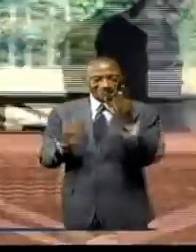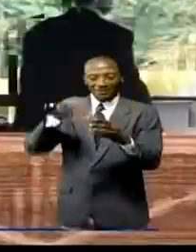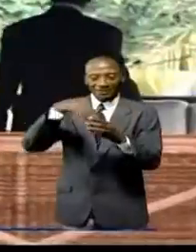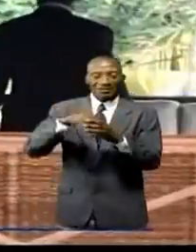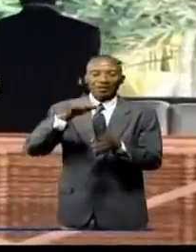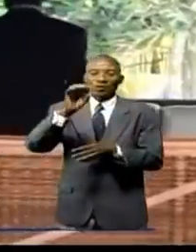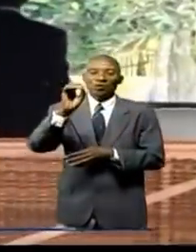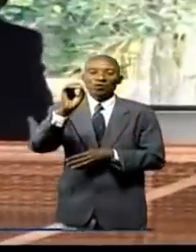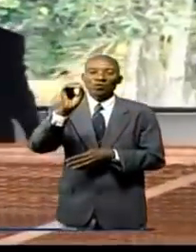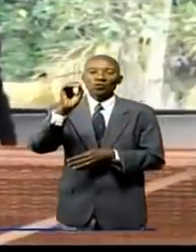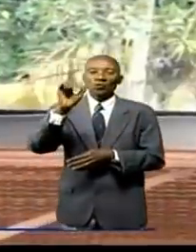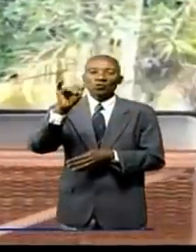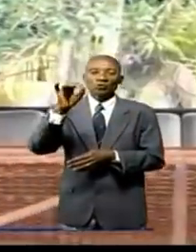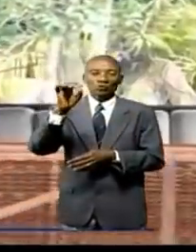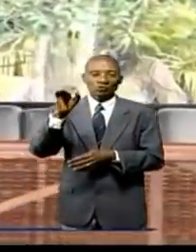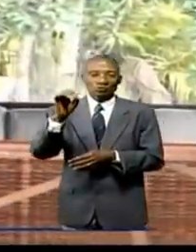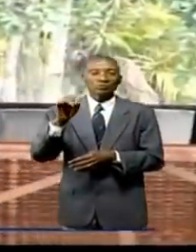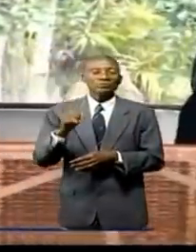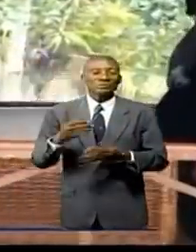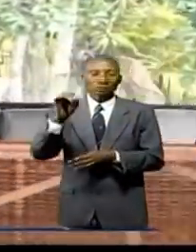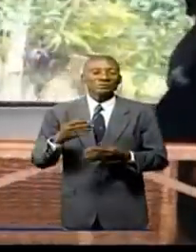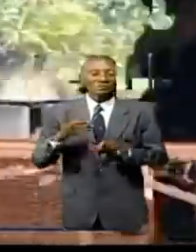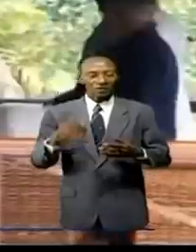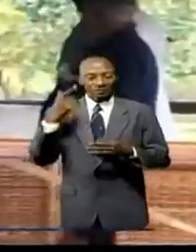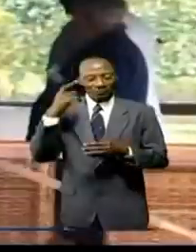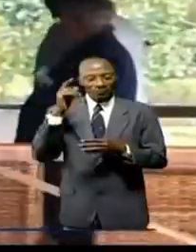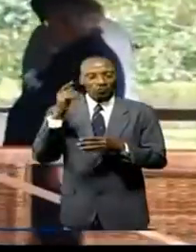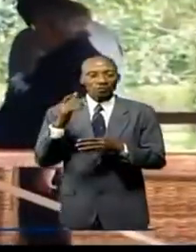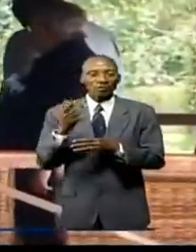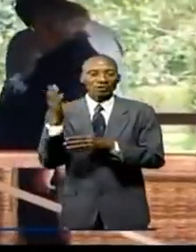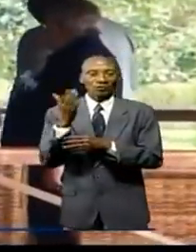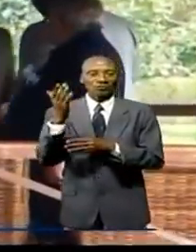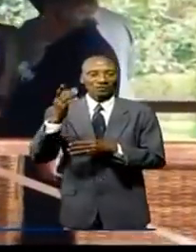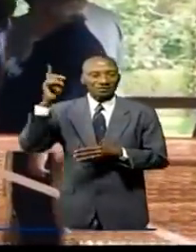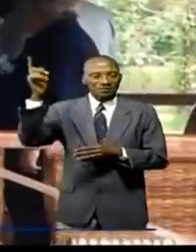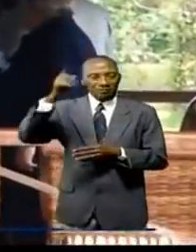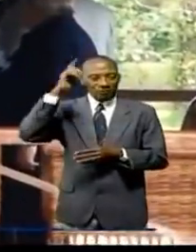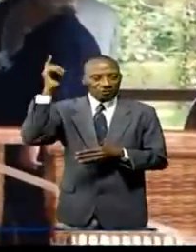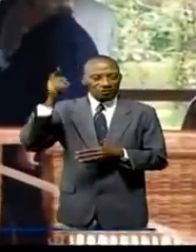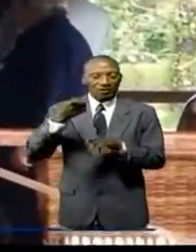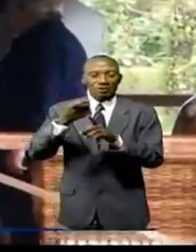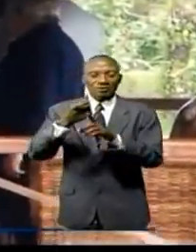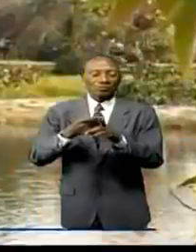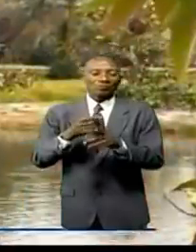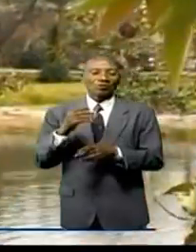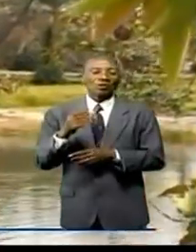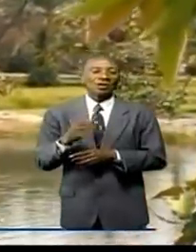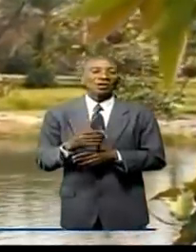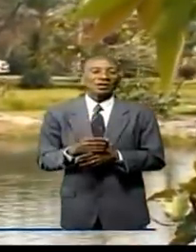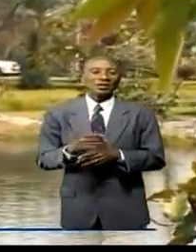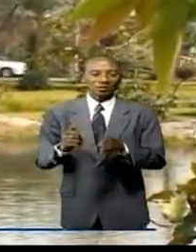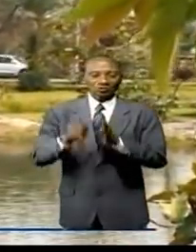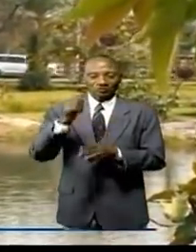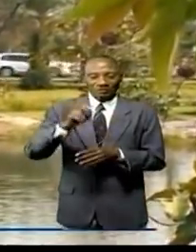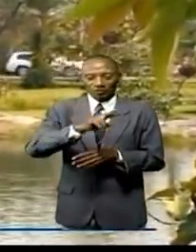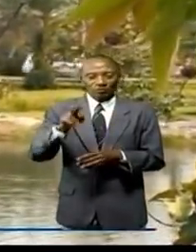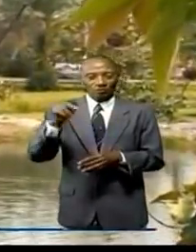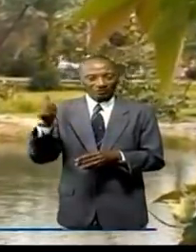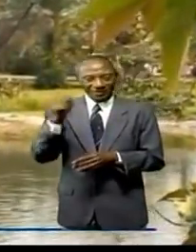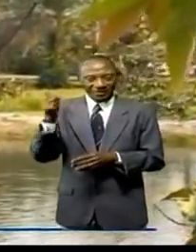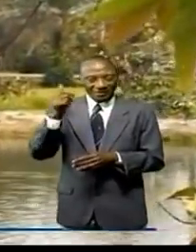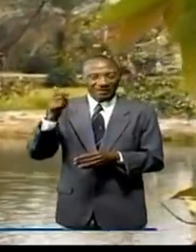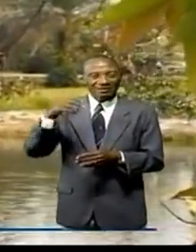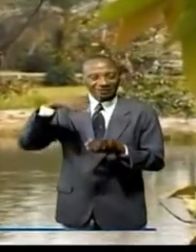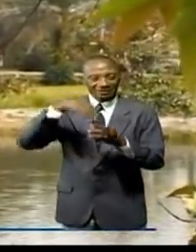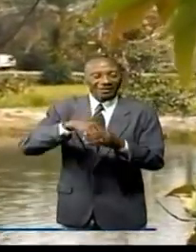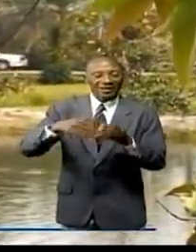réjouis de la tenue de la COP26, conférence mondiale sur le climat, en novembre 2021 à Glasgow. Tout en